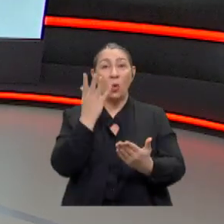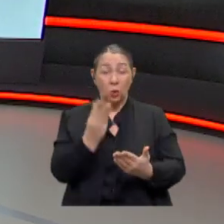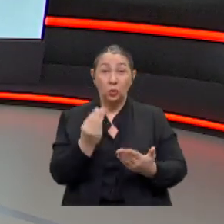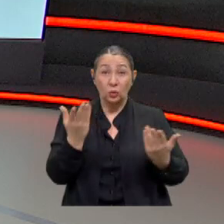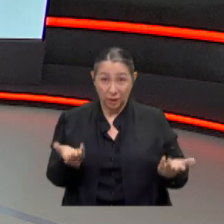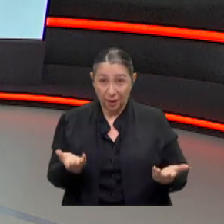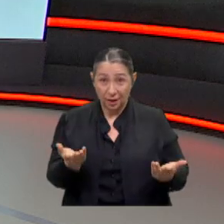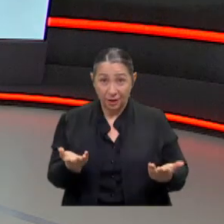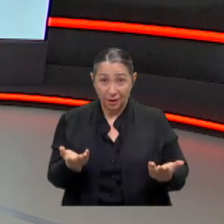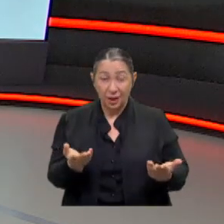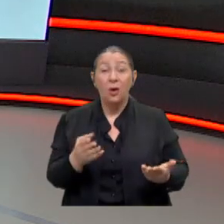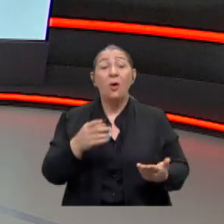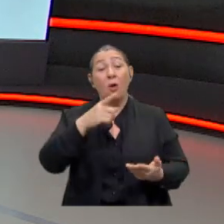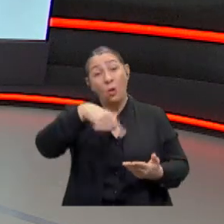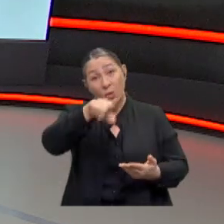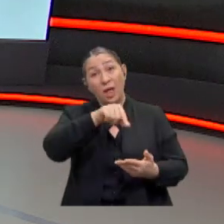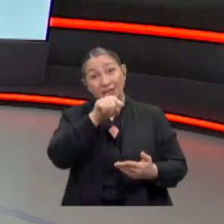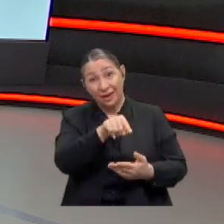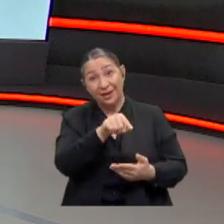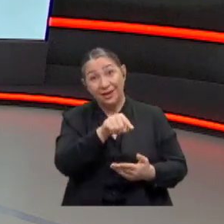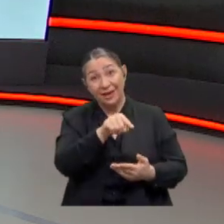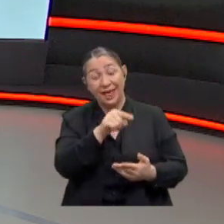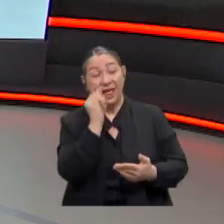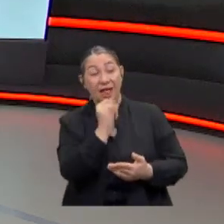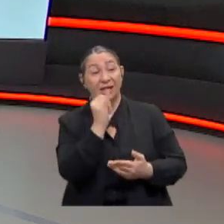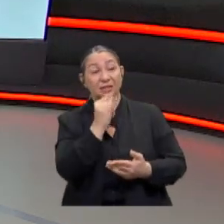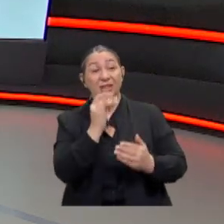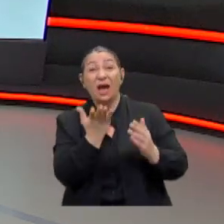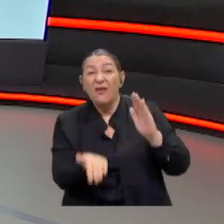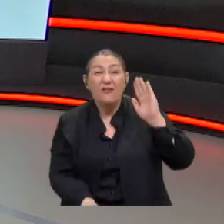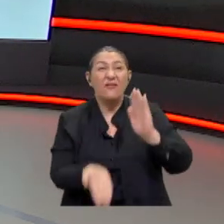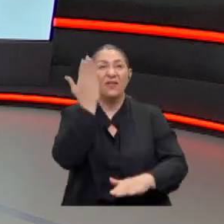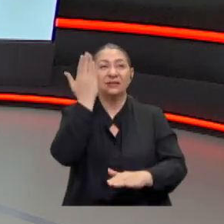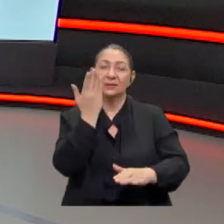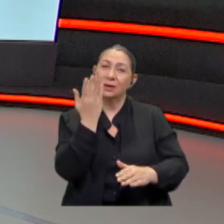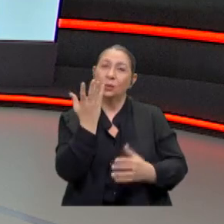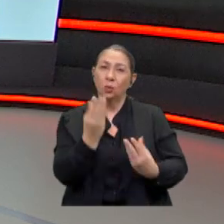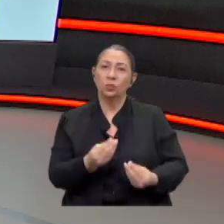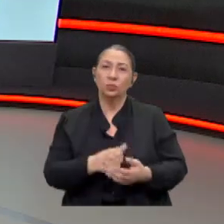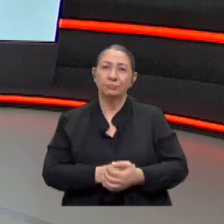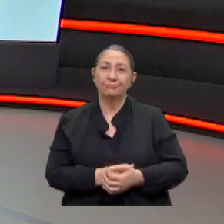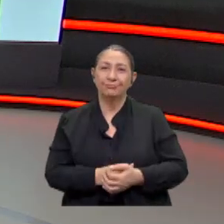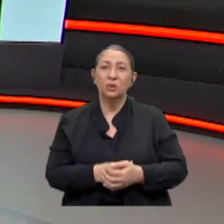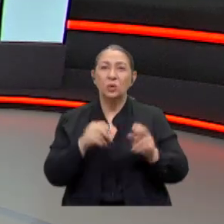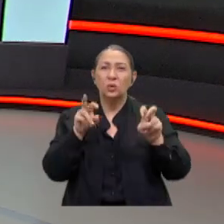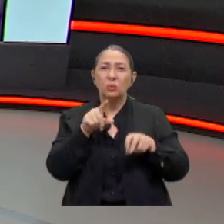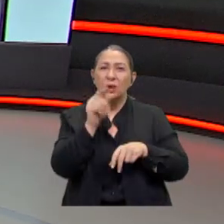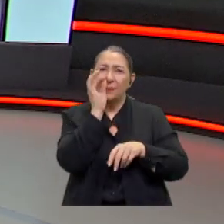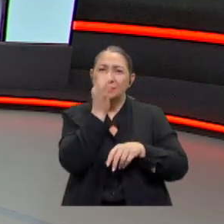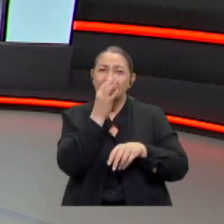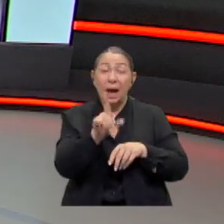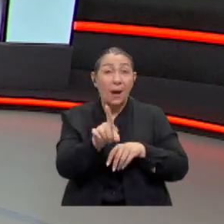olduğunda onlarda eleştirilen daha fazla pay alırlar bunu bu kadar